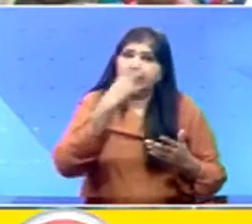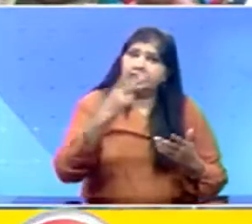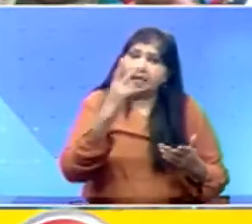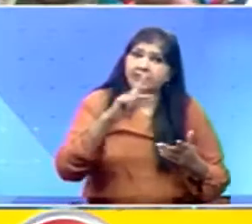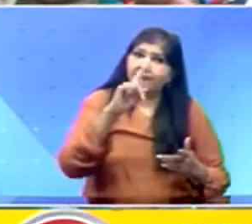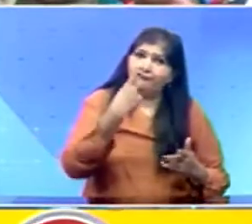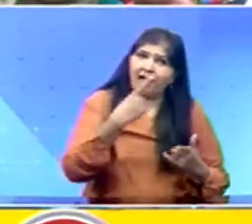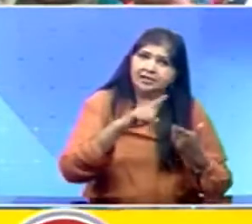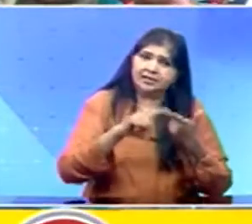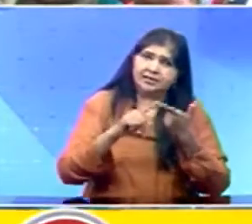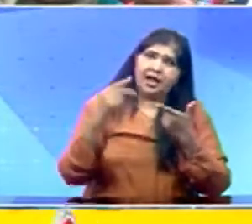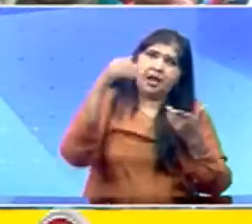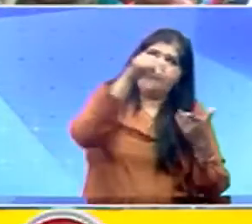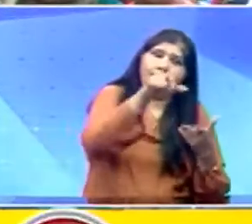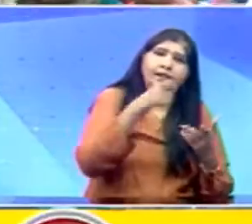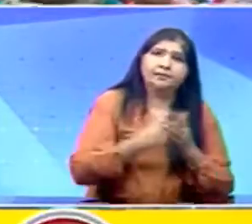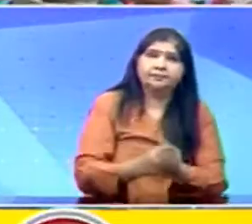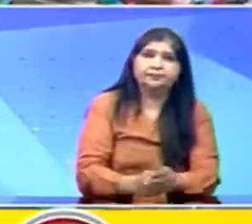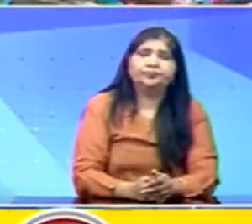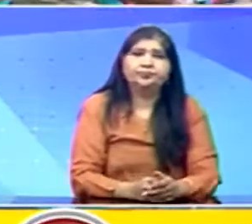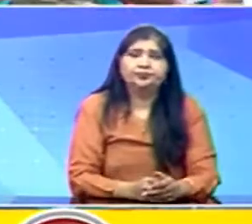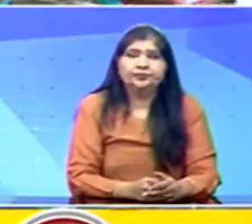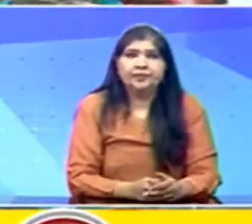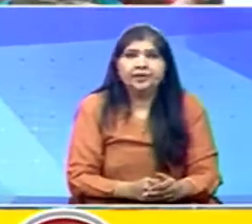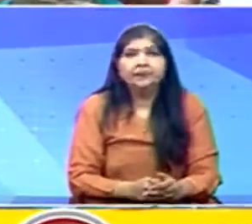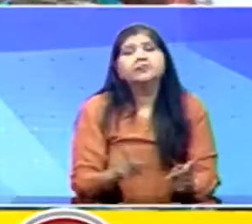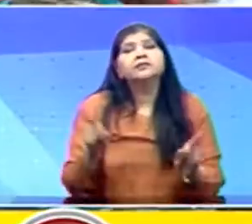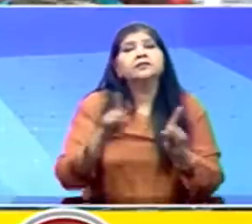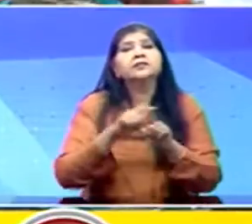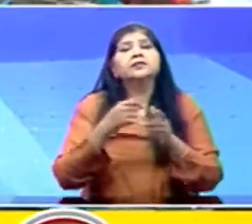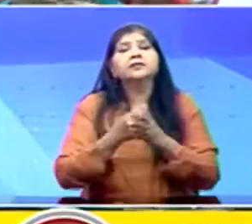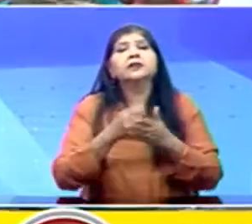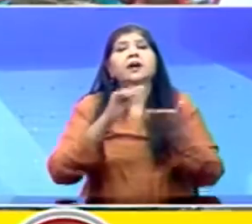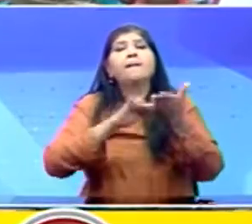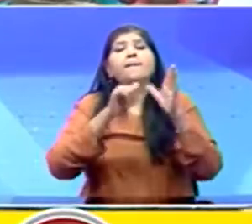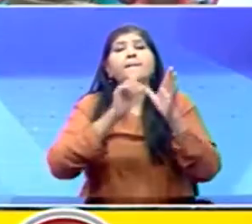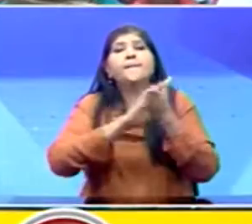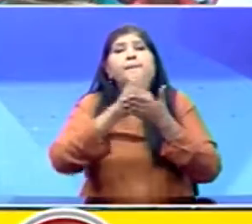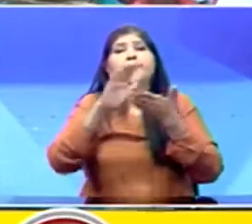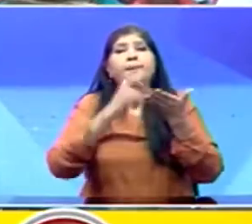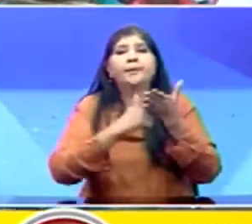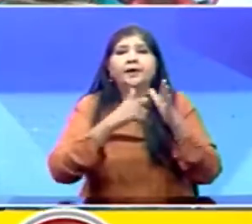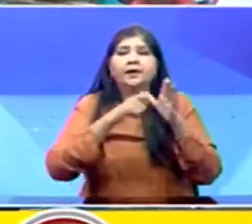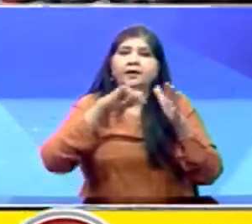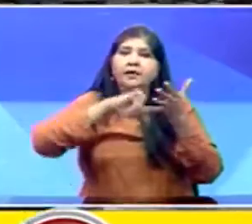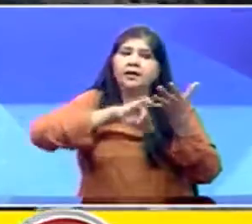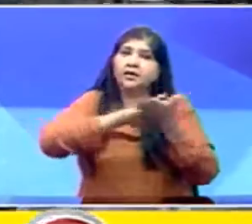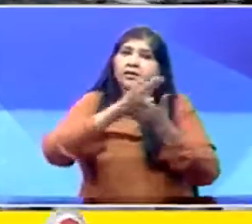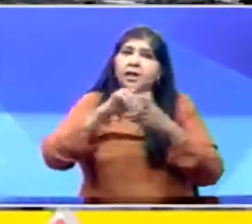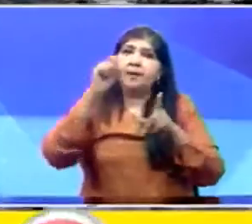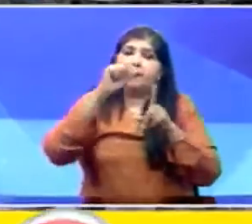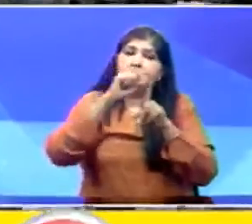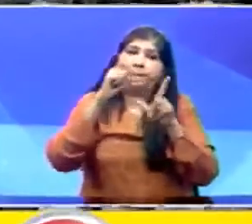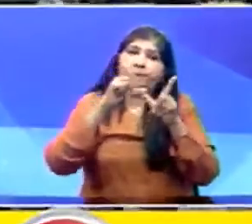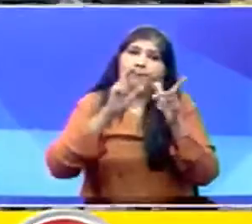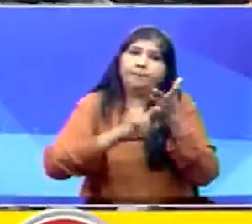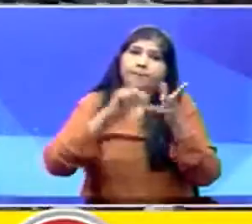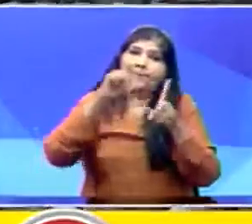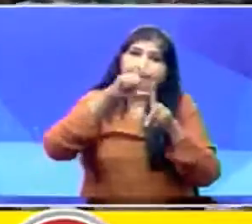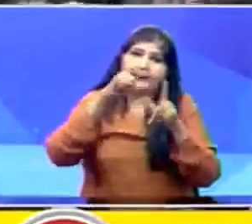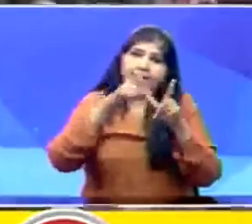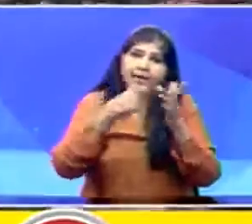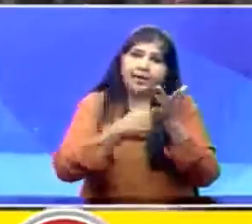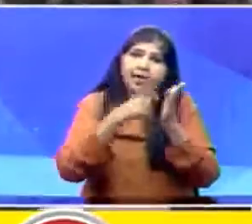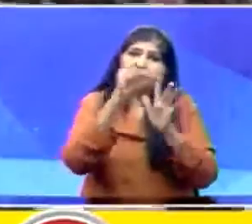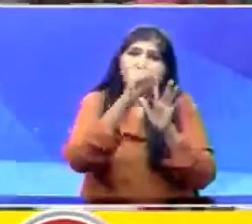ही सर्वोपर ही होती हैं जैसे कि महाराष्ट में पंधरपूर की यात्रा के बारे में आपने जुरूर सुना होगा